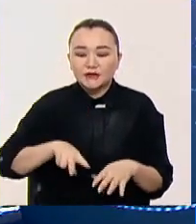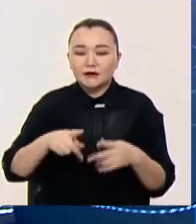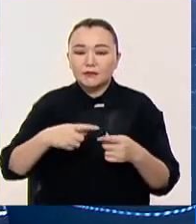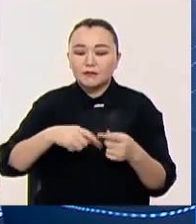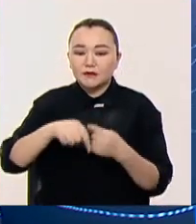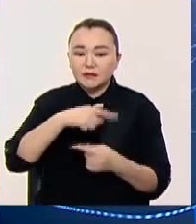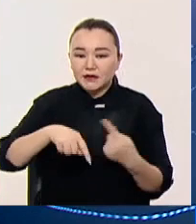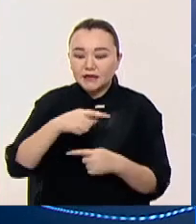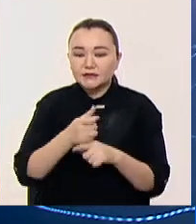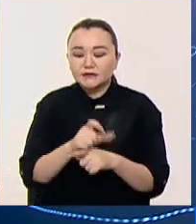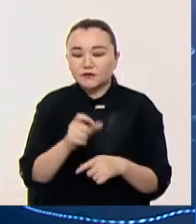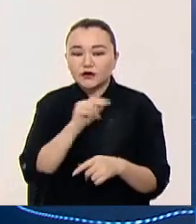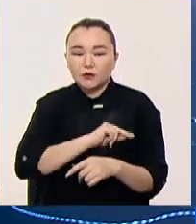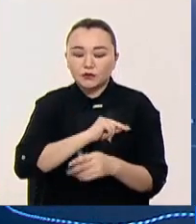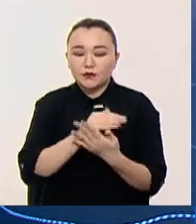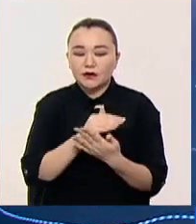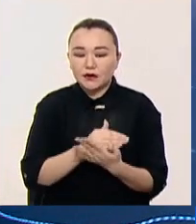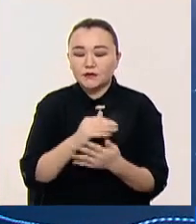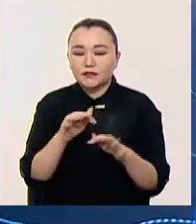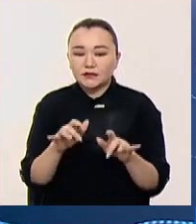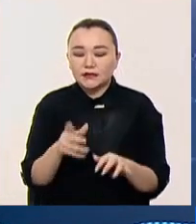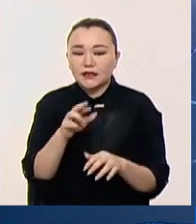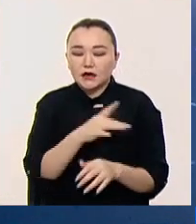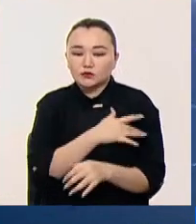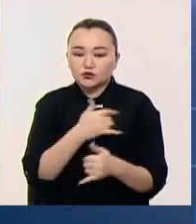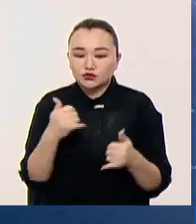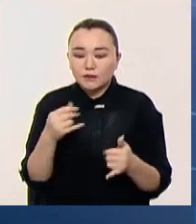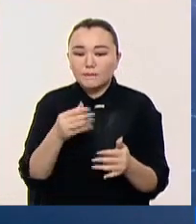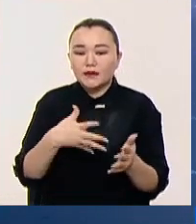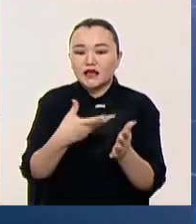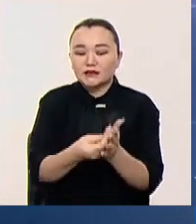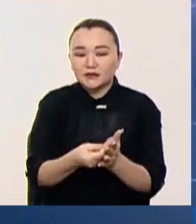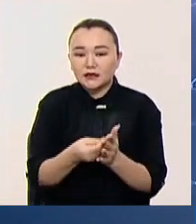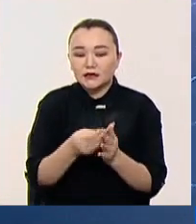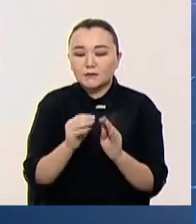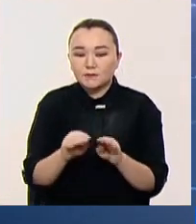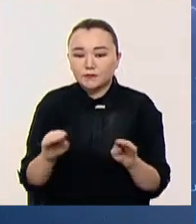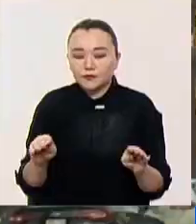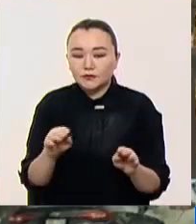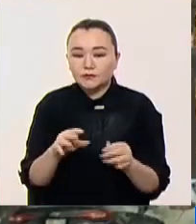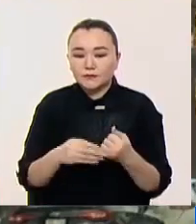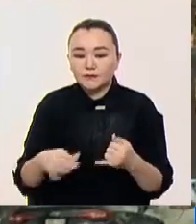И сейчас разрабатывают программное обеспечение для обслуживания платных парковочных зон.